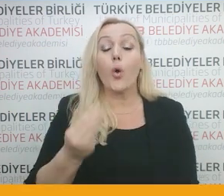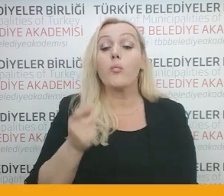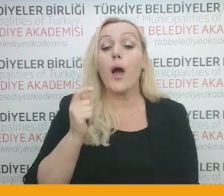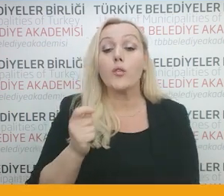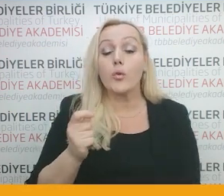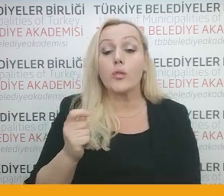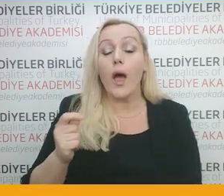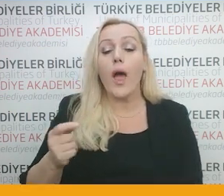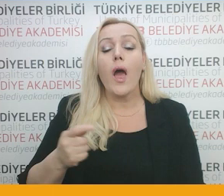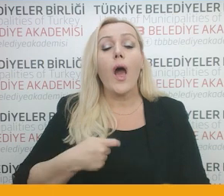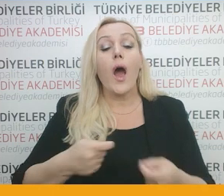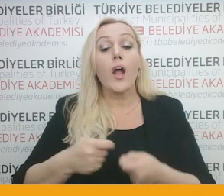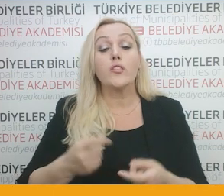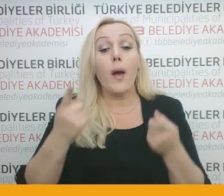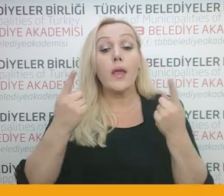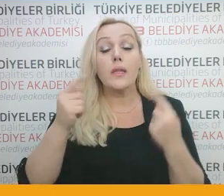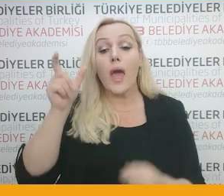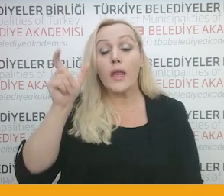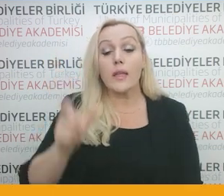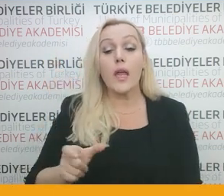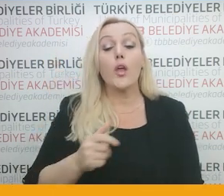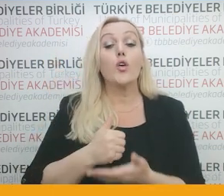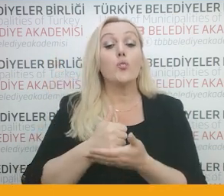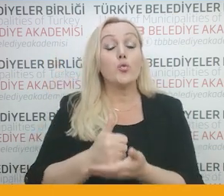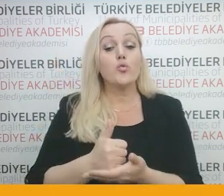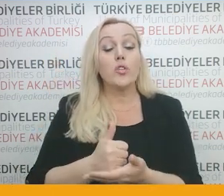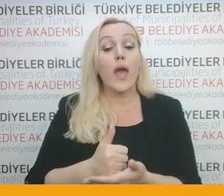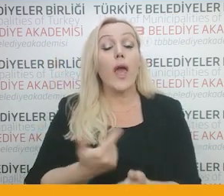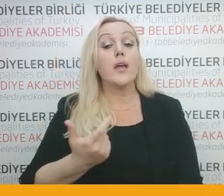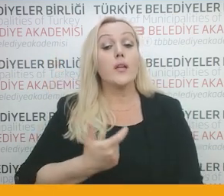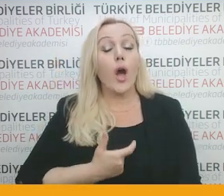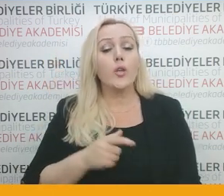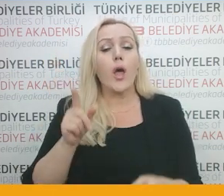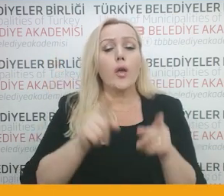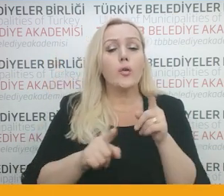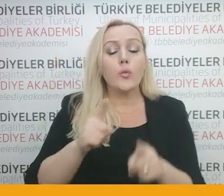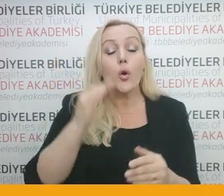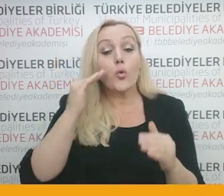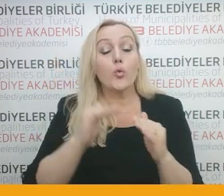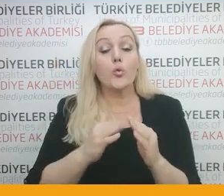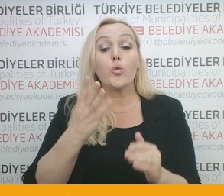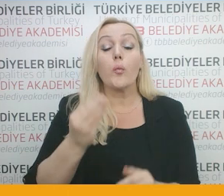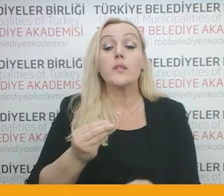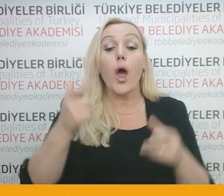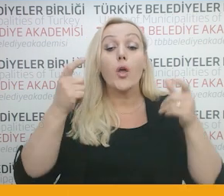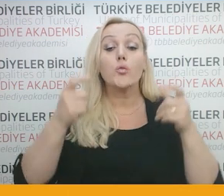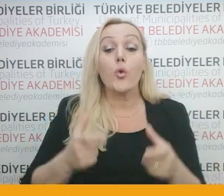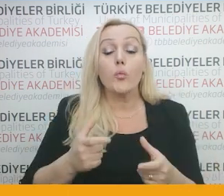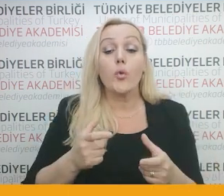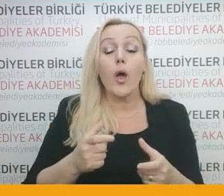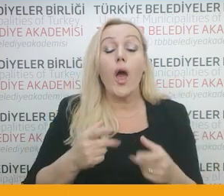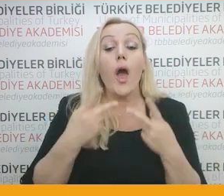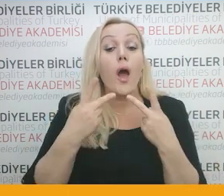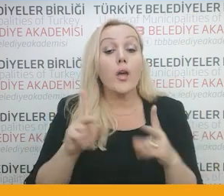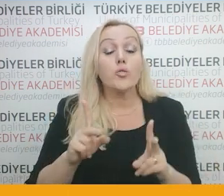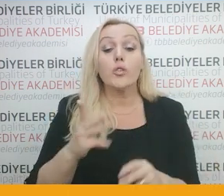harcama talimatlarının stratejik plana, bütçe ilke ve esaslarına, mevzuata uygun olmasından sorumludur. Gördüğünüz gibi arkadaşlar gayet net, gayet açık